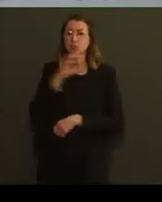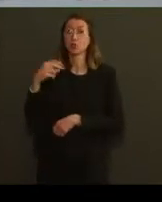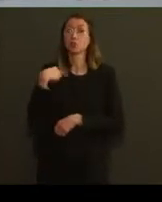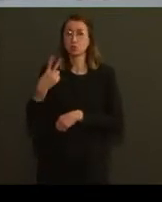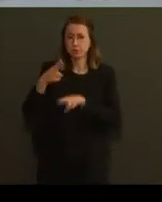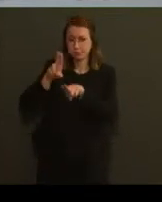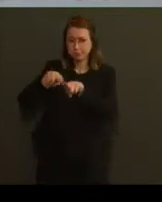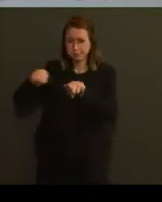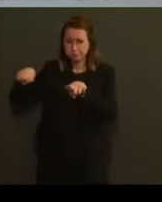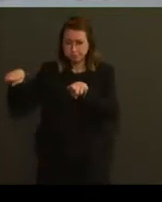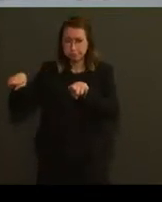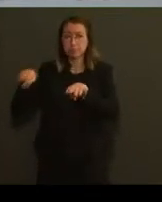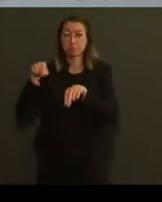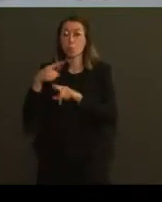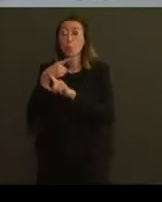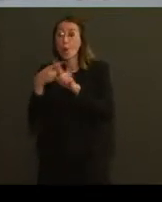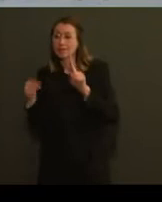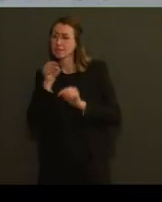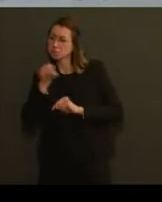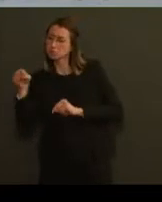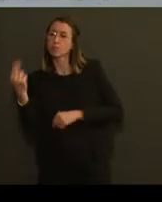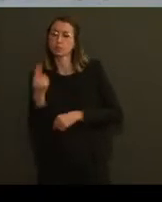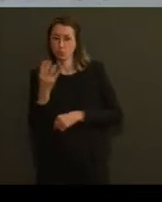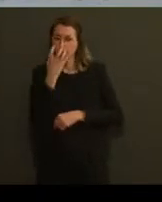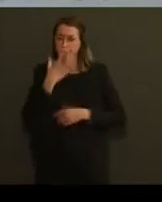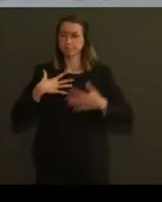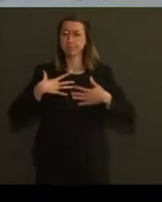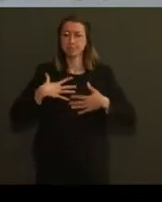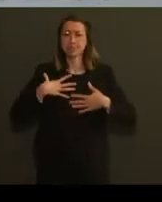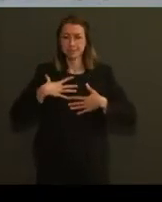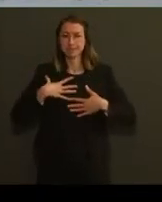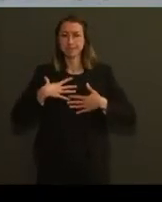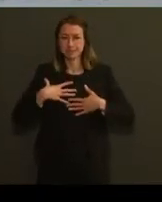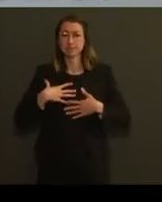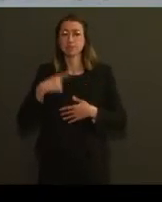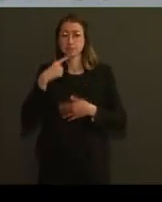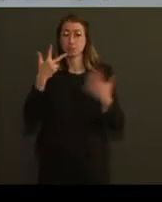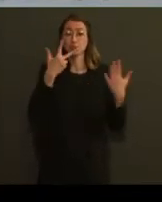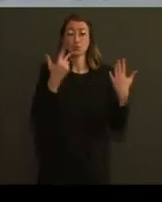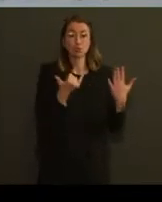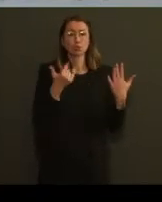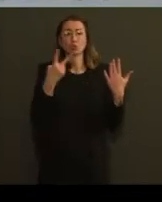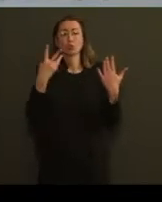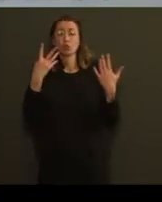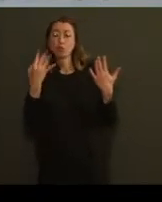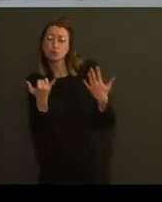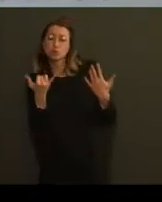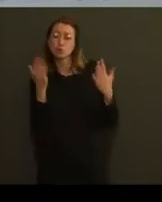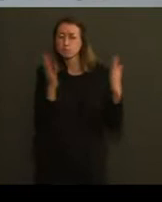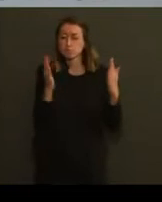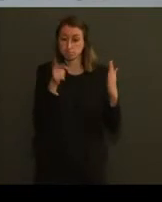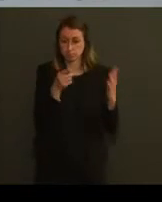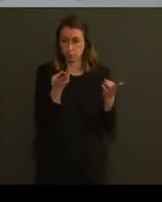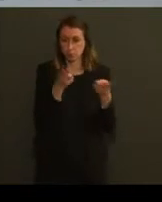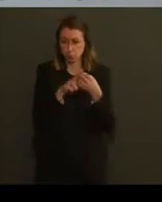Le nombre de lits d'hôpitaux utilisés double donc tous les 8 à 9 jours. Il est